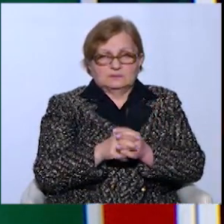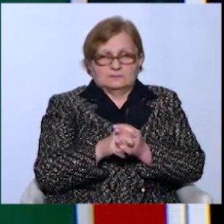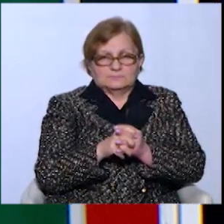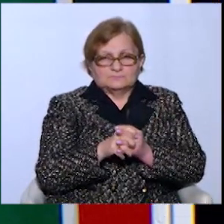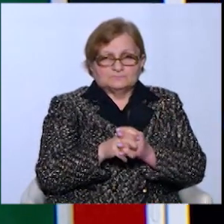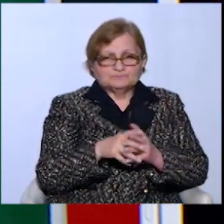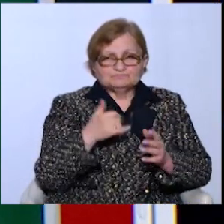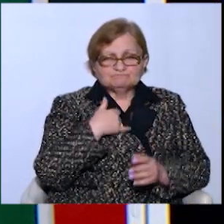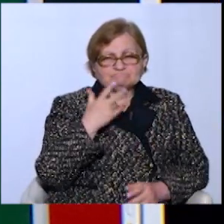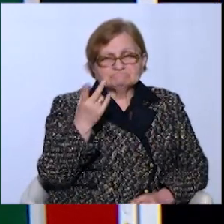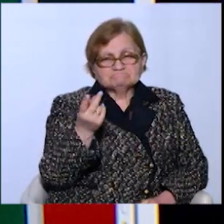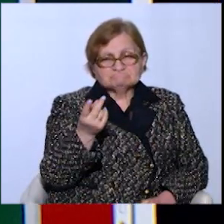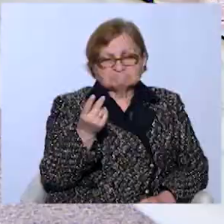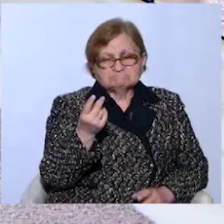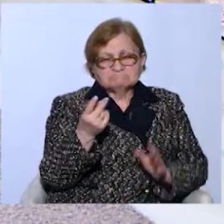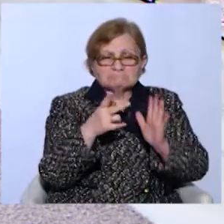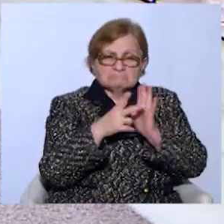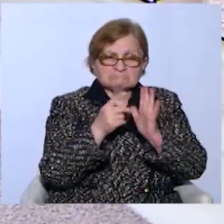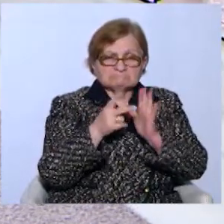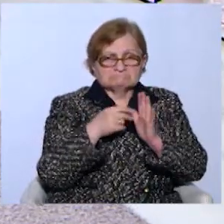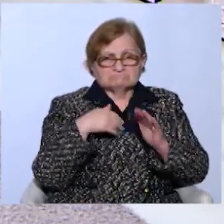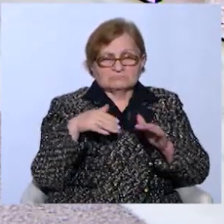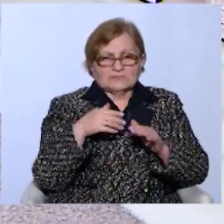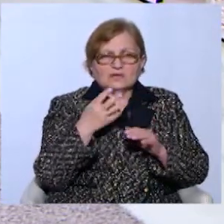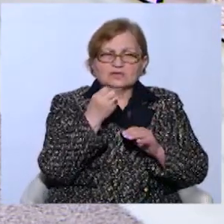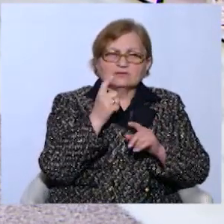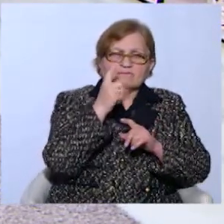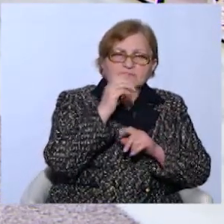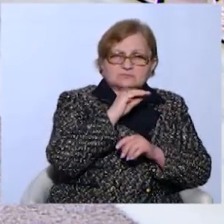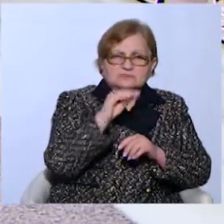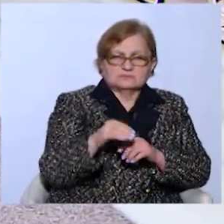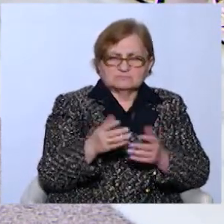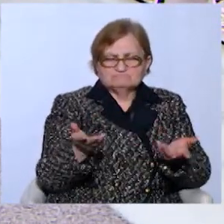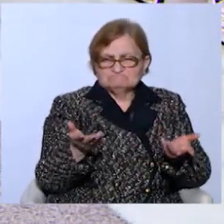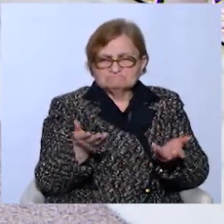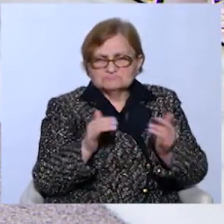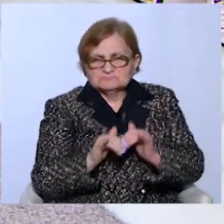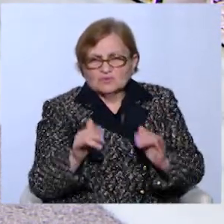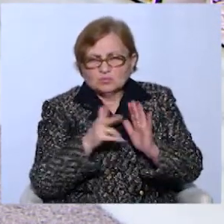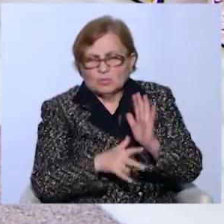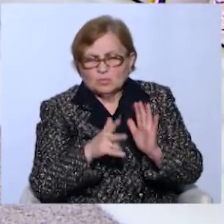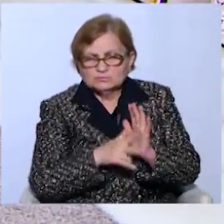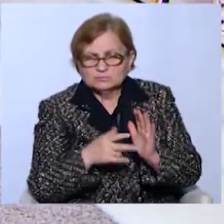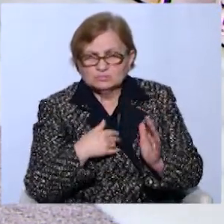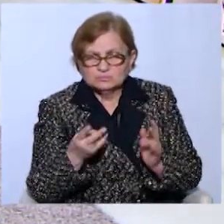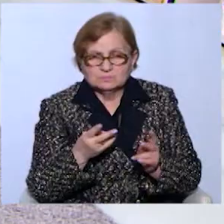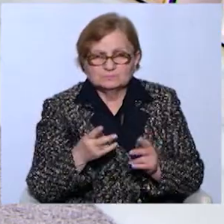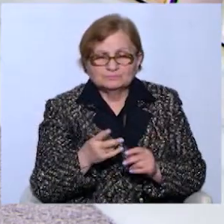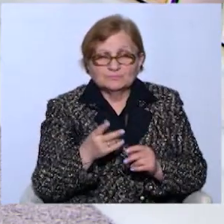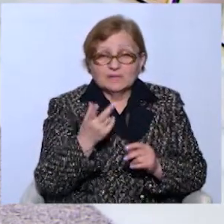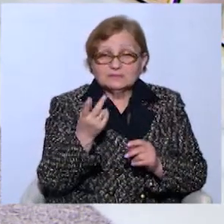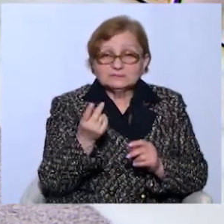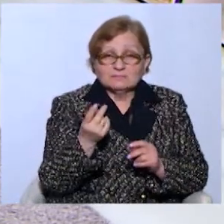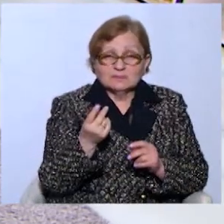3 ლარი მაქვს. 8 ლარი მაქვს გადასახდელი და კიდე მეორე 10 ლარი 8 ჯერ, ხომ? 80 ლარი. 3 ლარი